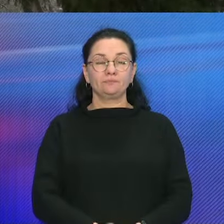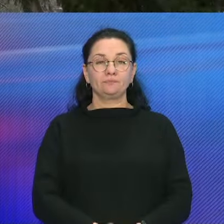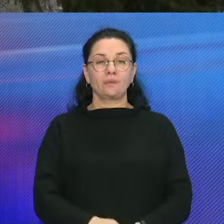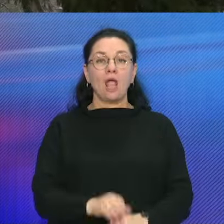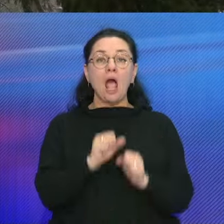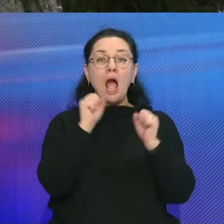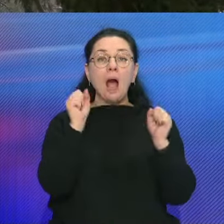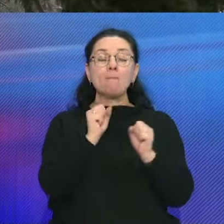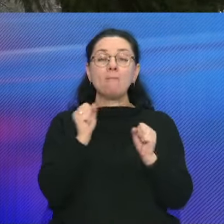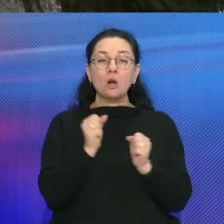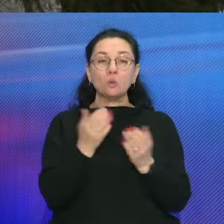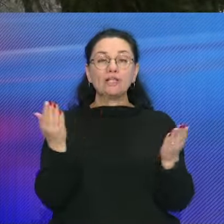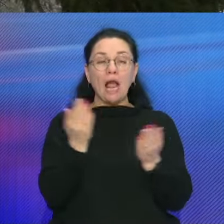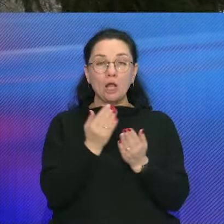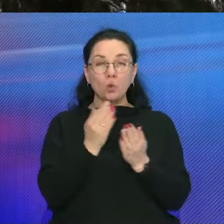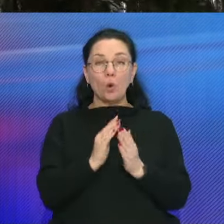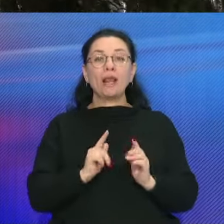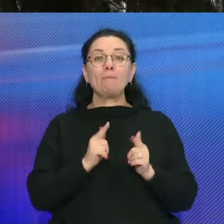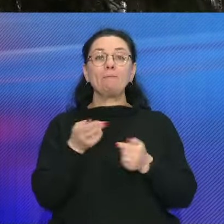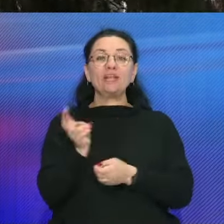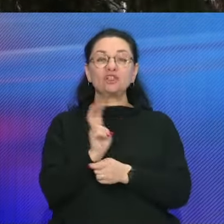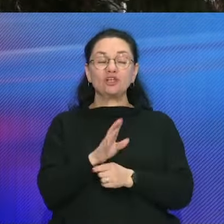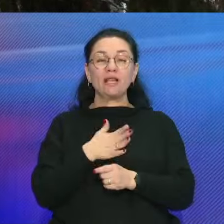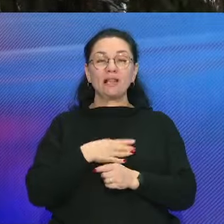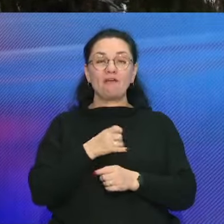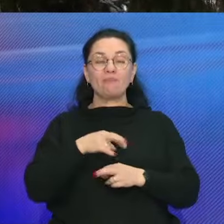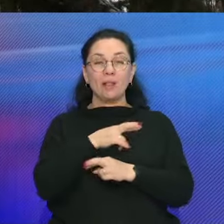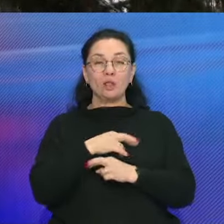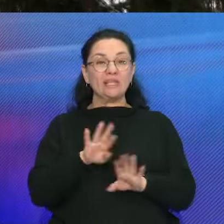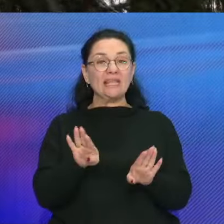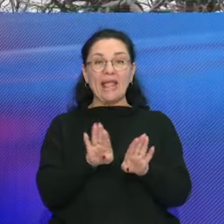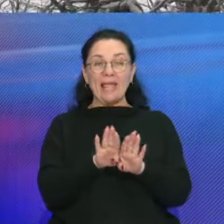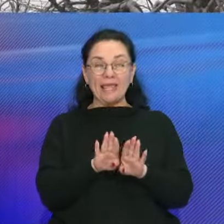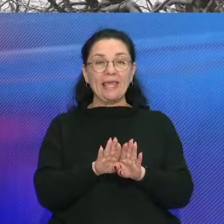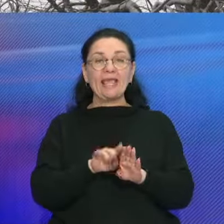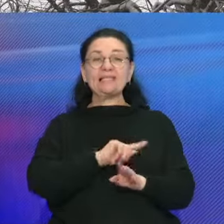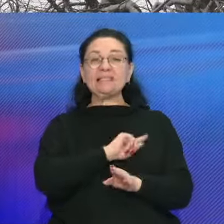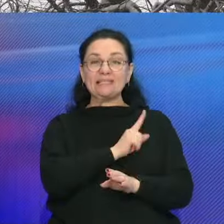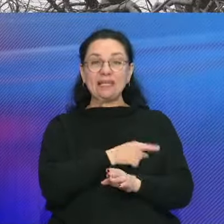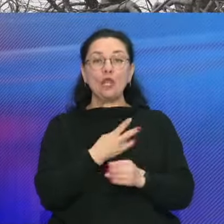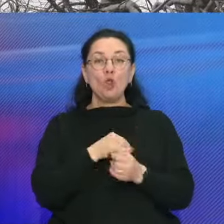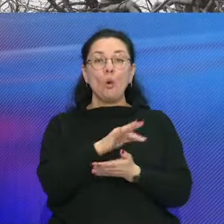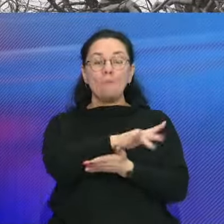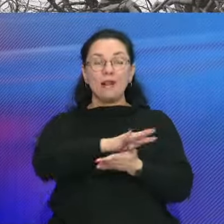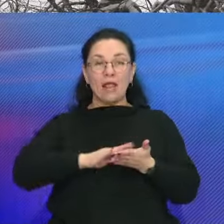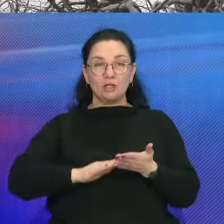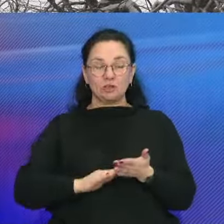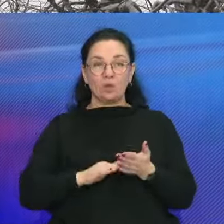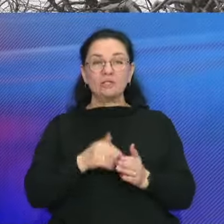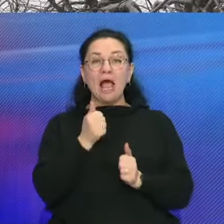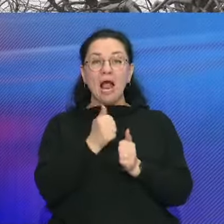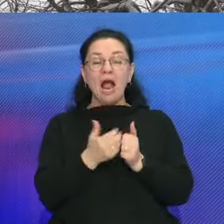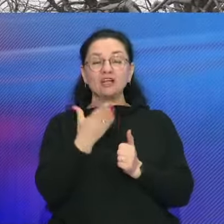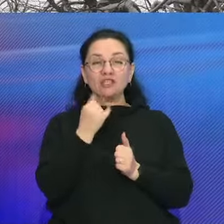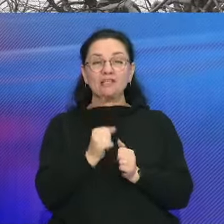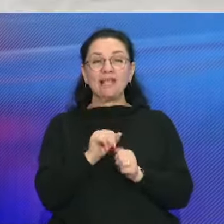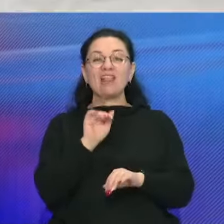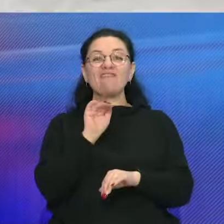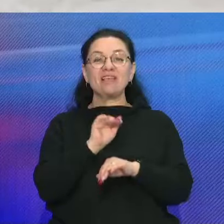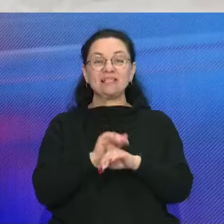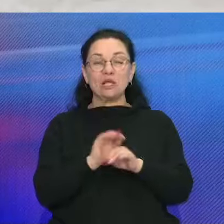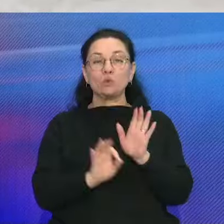Маразы, якія прыйшлі ў Беларусь пасля новага года, хай не такія моцныя, але працягваюцца. На метэастанцыях прынёмання штодзень фіксуюць тэмпературы ніжэйшыя